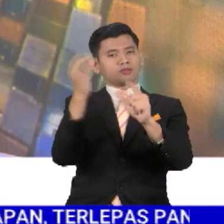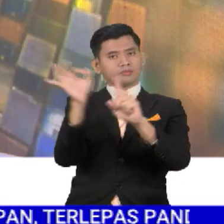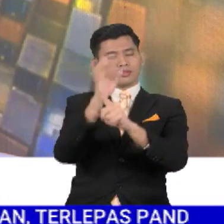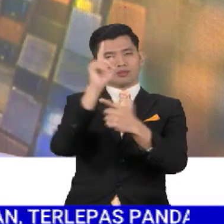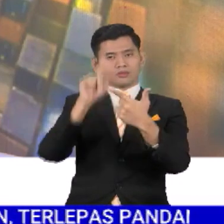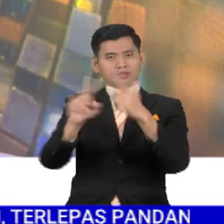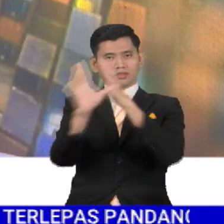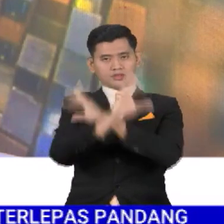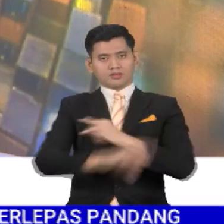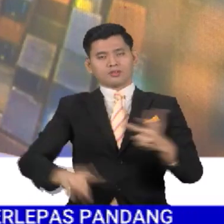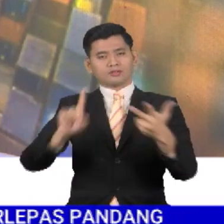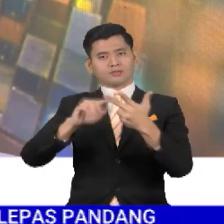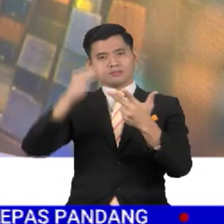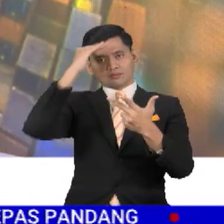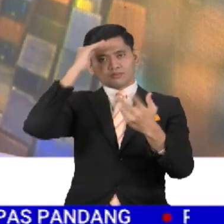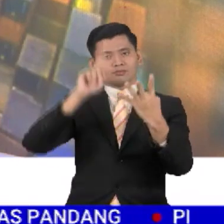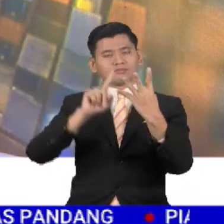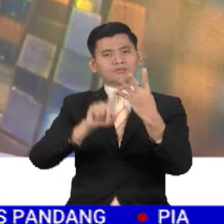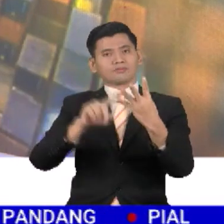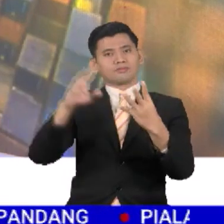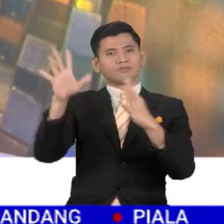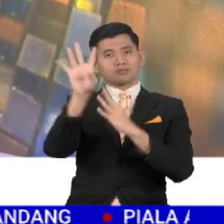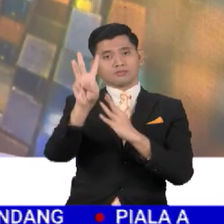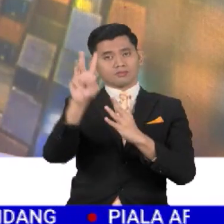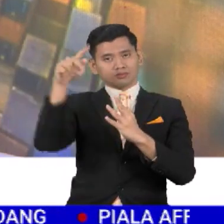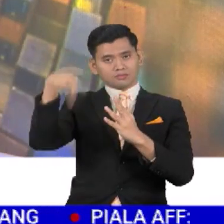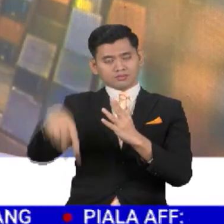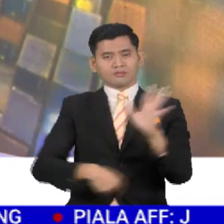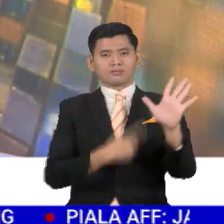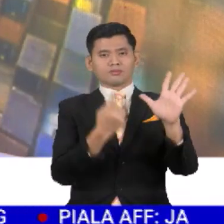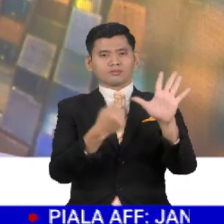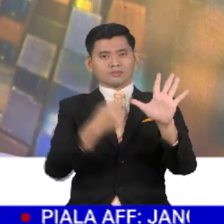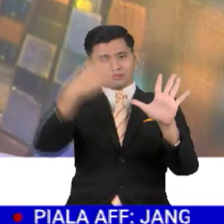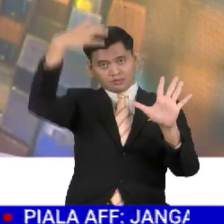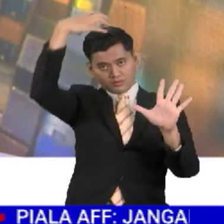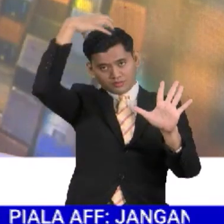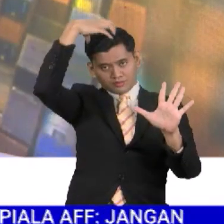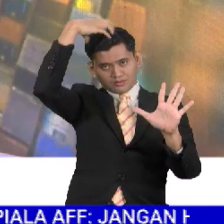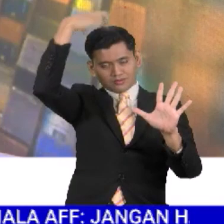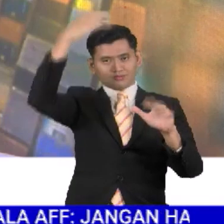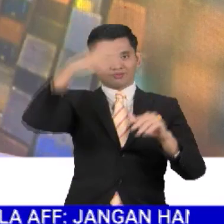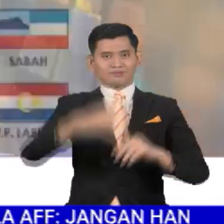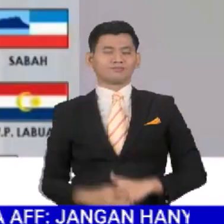Sarawak Johor wilayah Persekutuan Kuala Lumpur dan Selangor